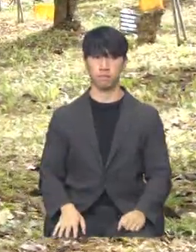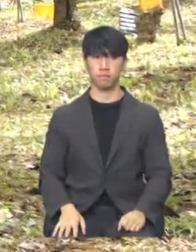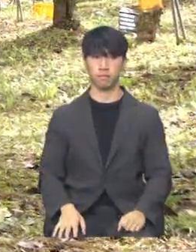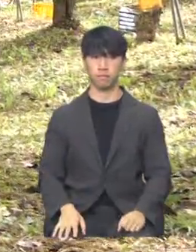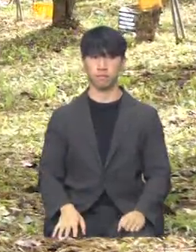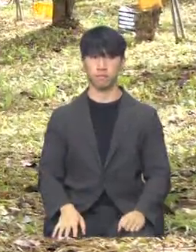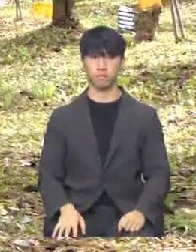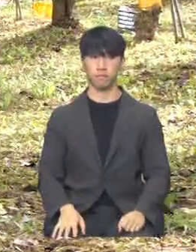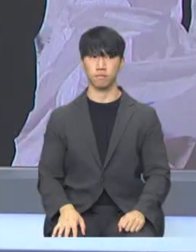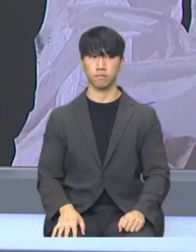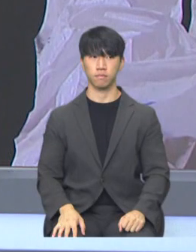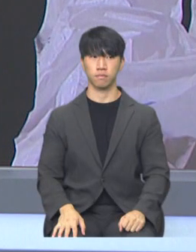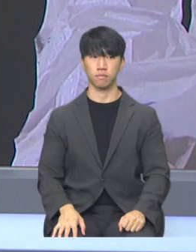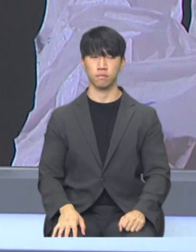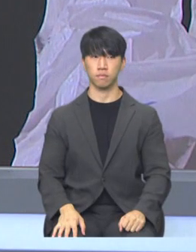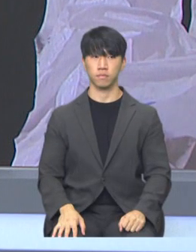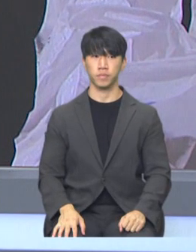정우석입니다.